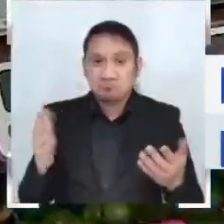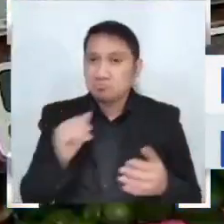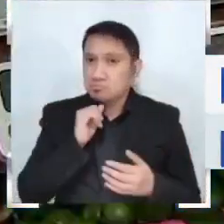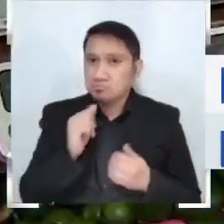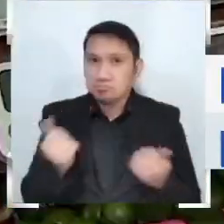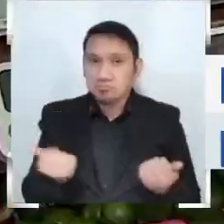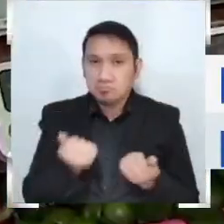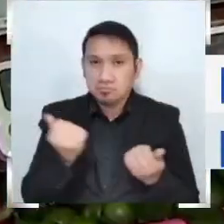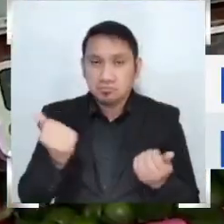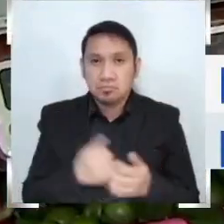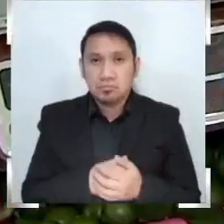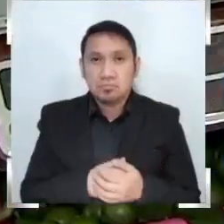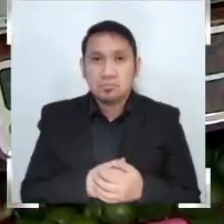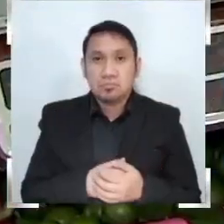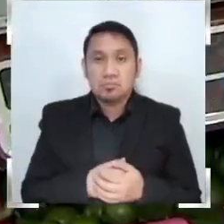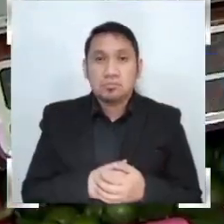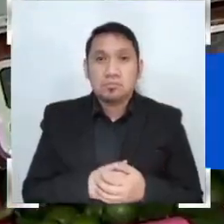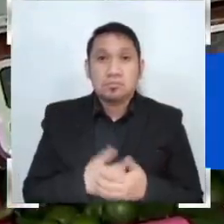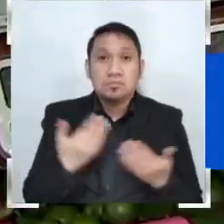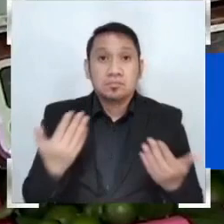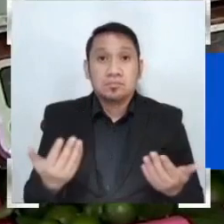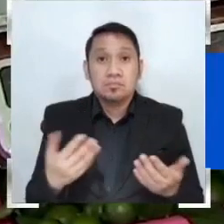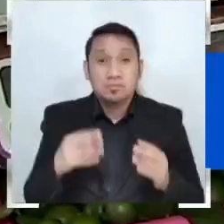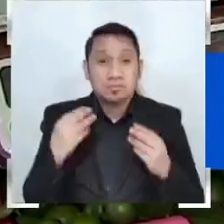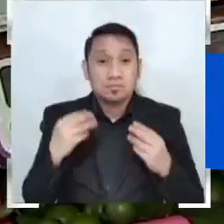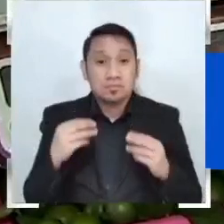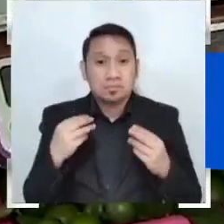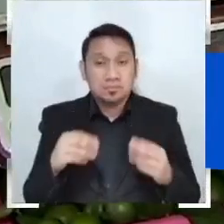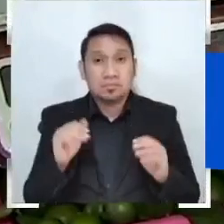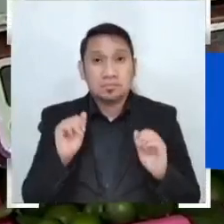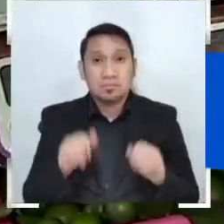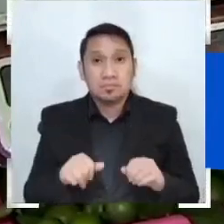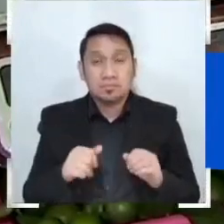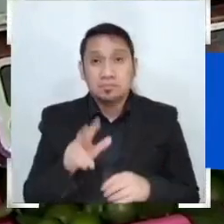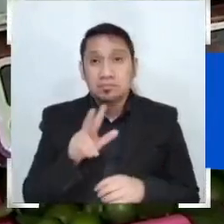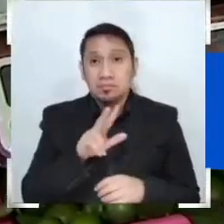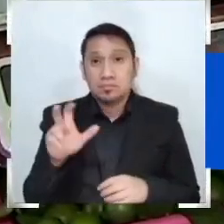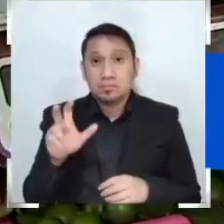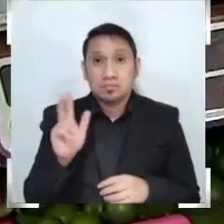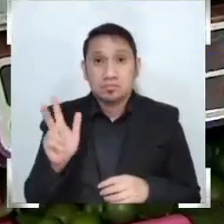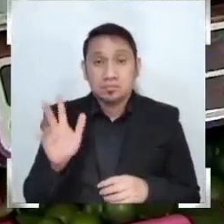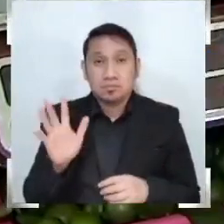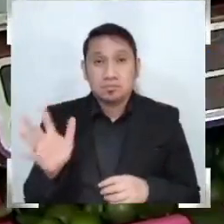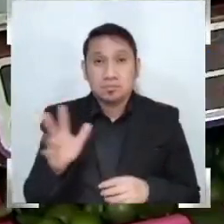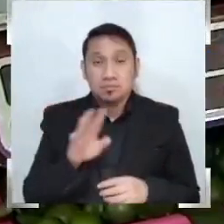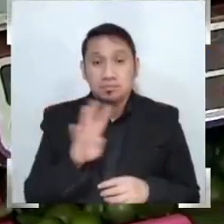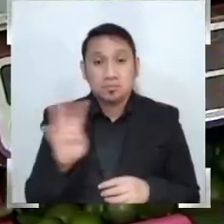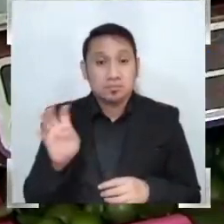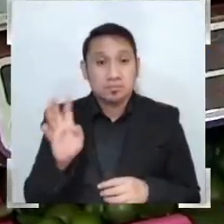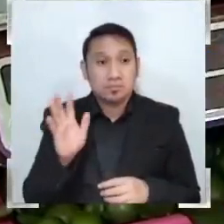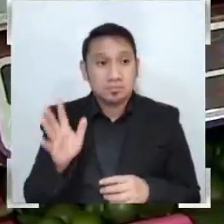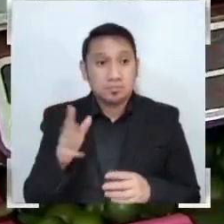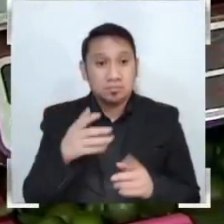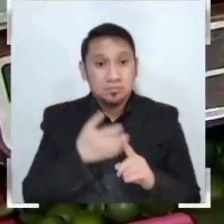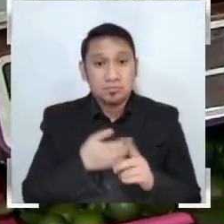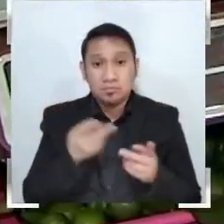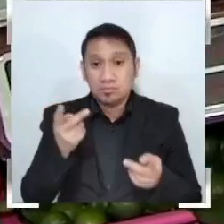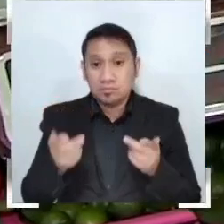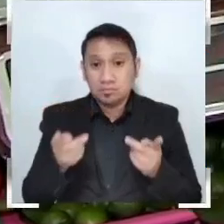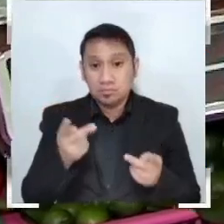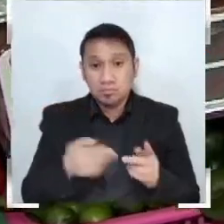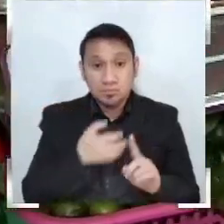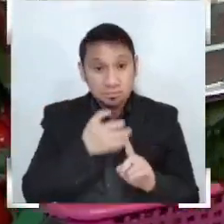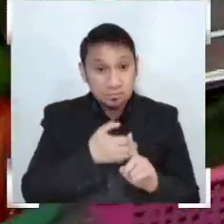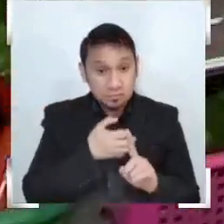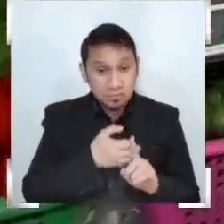Dito sa San Andres Market sa Maynila, makakabili pa sa halagang 350 hanggang 400 pesos kada kilo. Ang kada piraso tulad